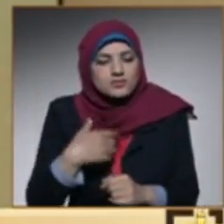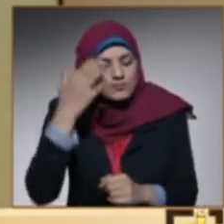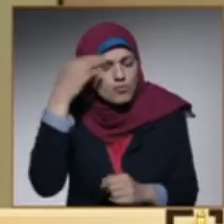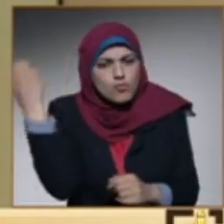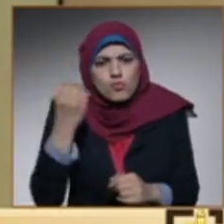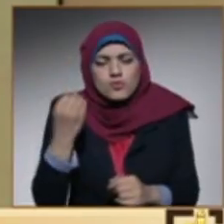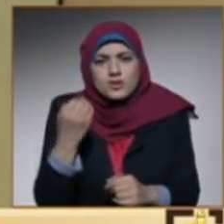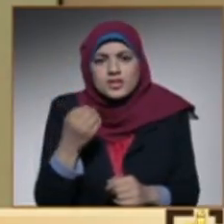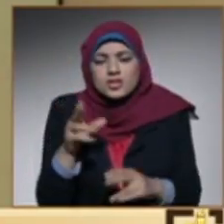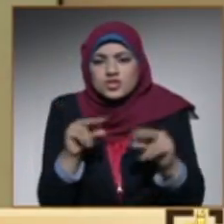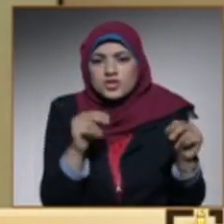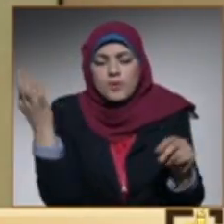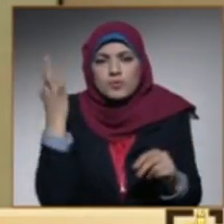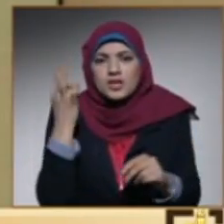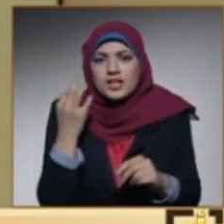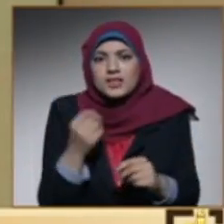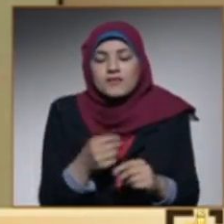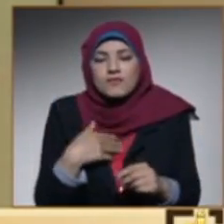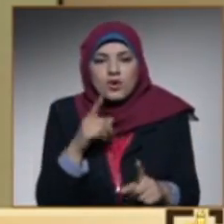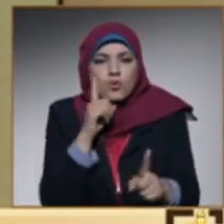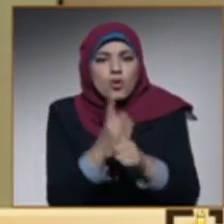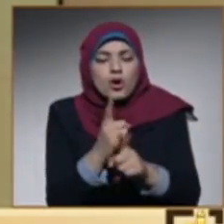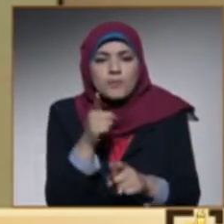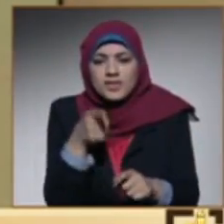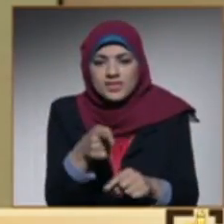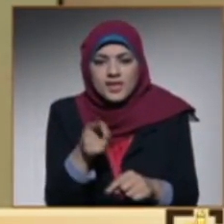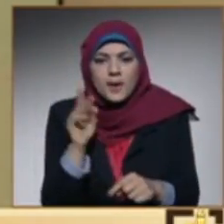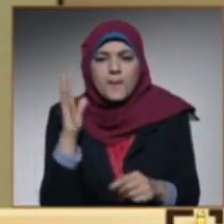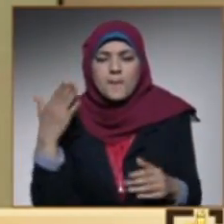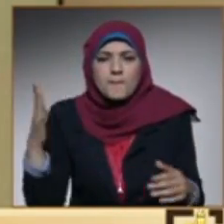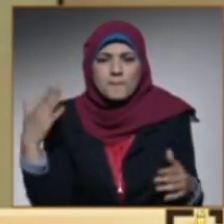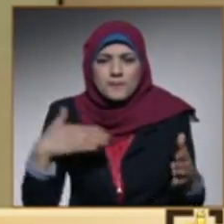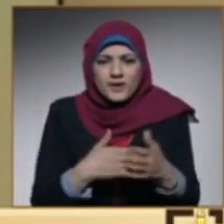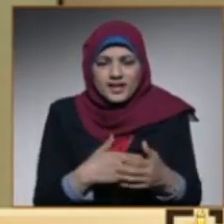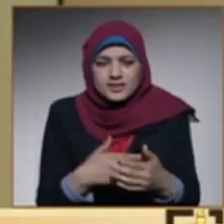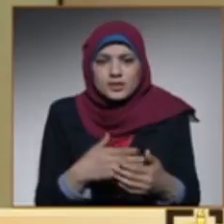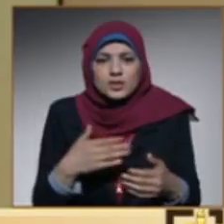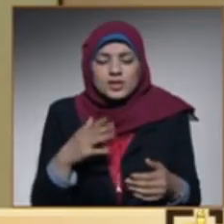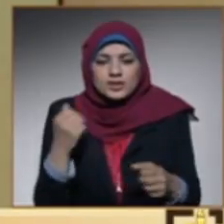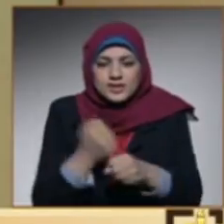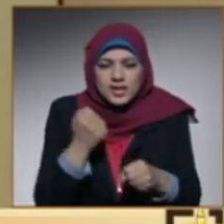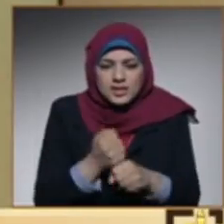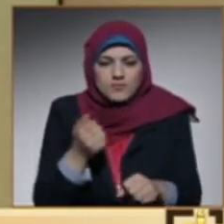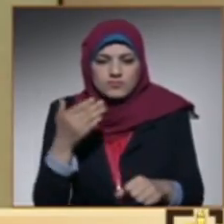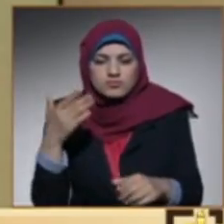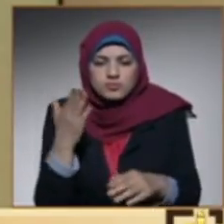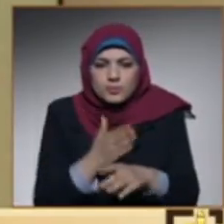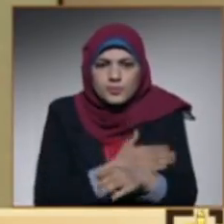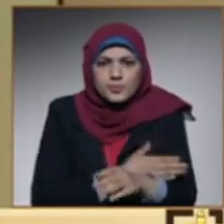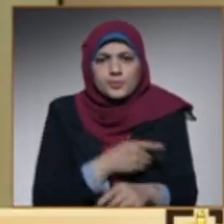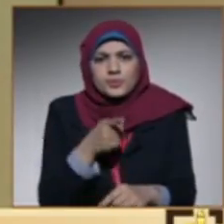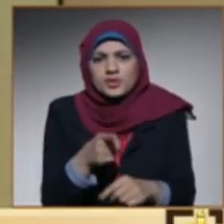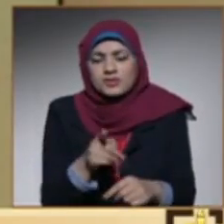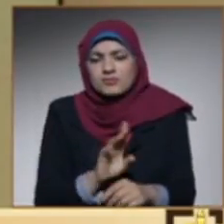زيه زي اي بني ادم طبيعي، فيقابل ده بعد كل المجهود والتعب المضني اللي هو ضعف البني ادم الطبيعي ان هو ما يلاقيش